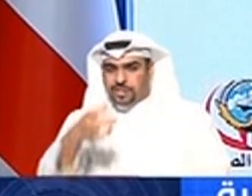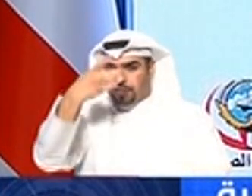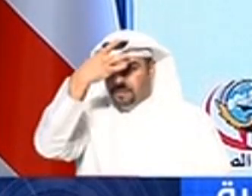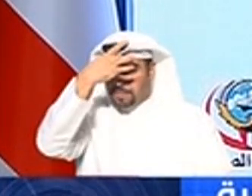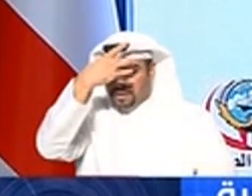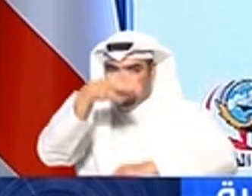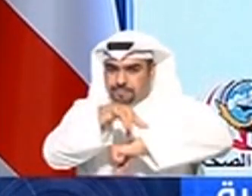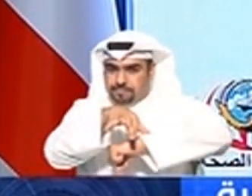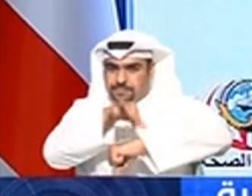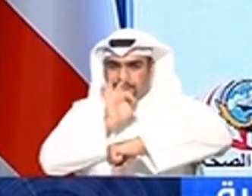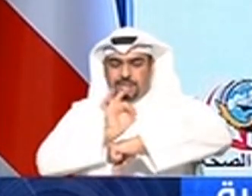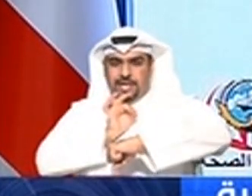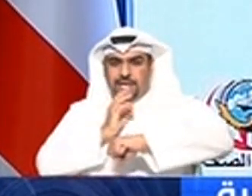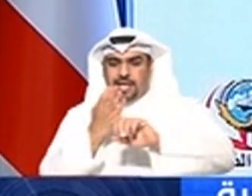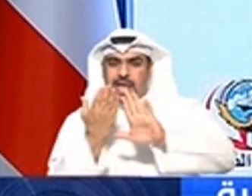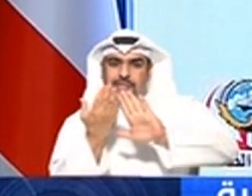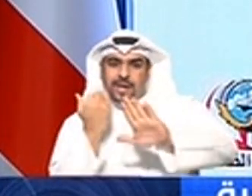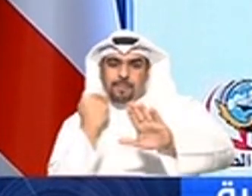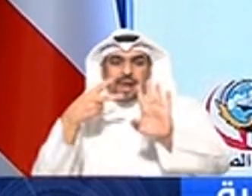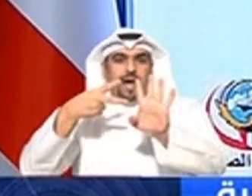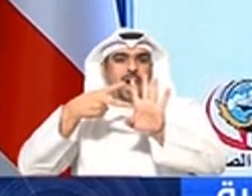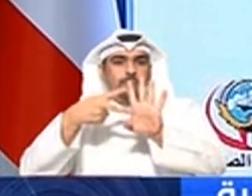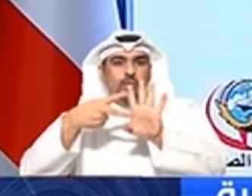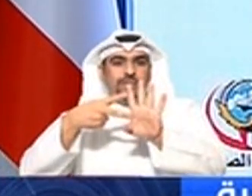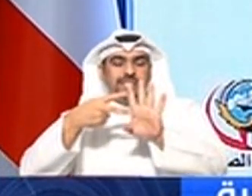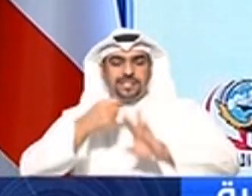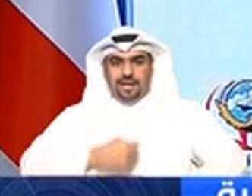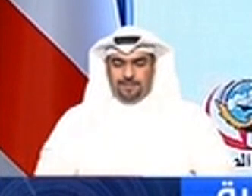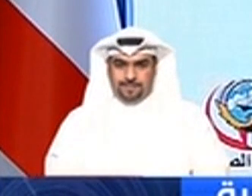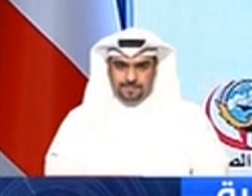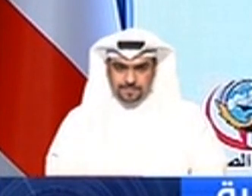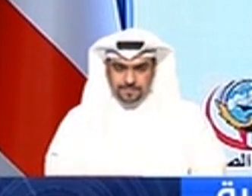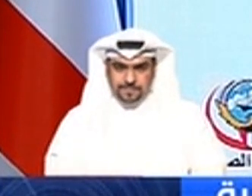التي رصدت خلال 24 ساعة الماضية.